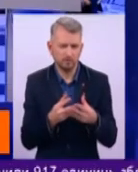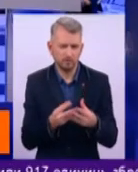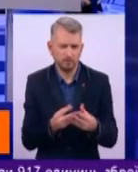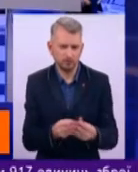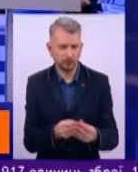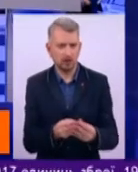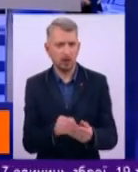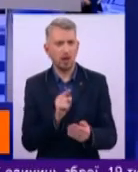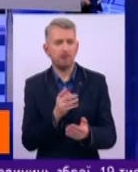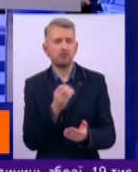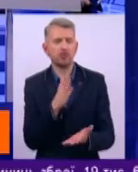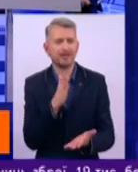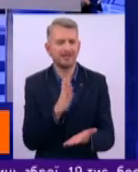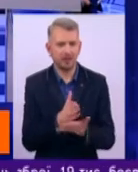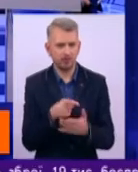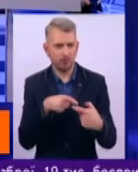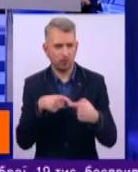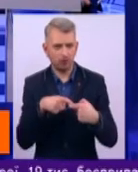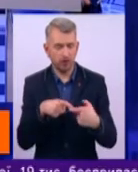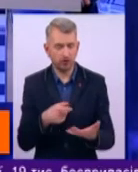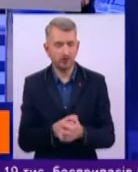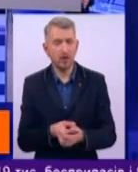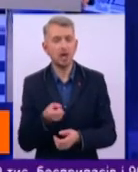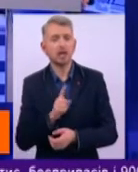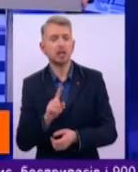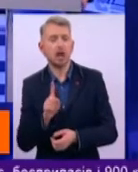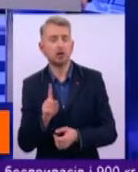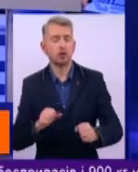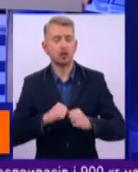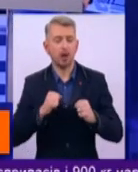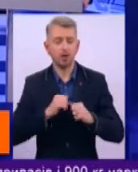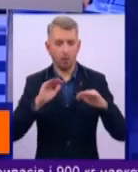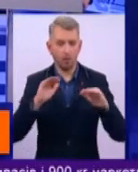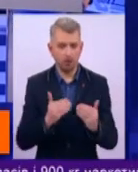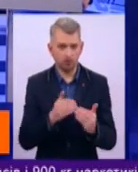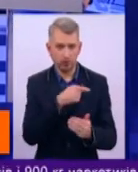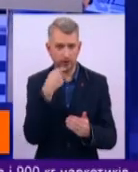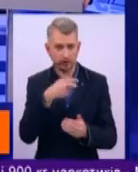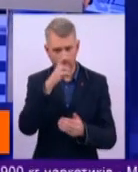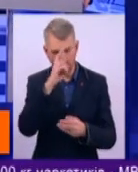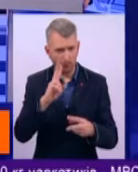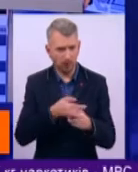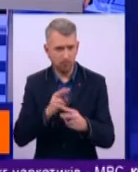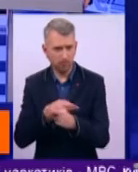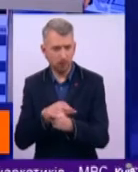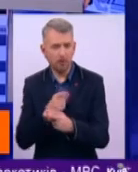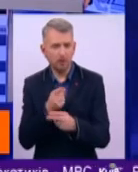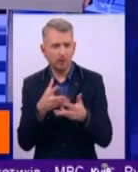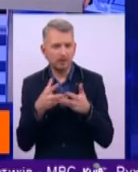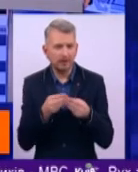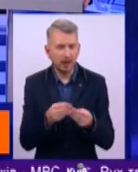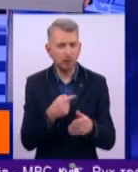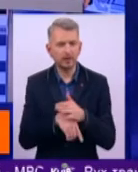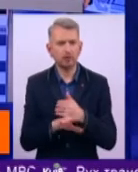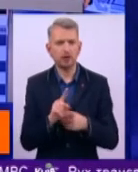армреслінг, проте він ще існує, оцей коннекшн. Те, що намагаються обмежити Російську Федерацію різними моментами, вони затискають, проте це не